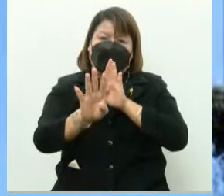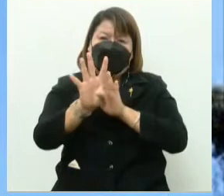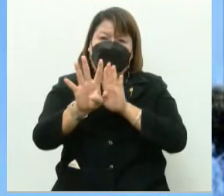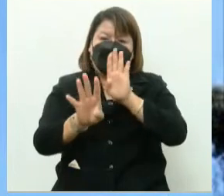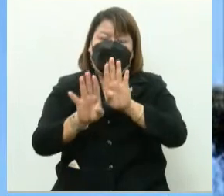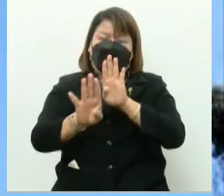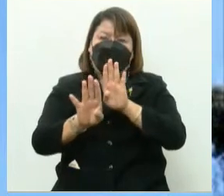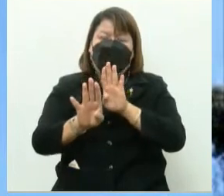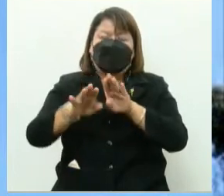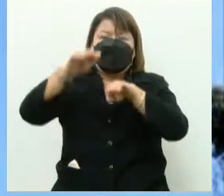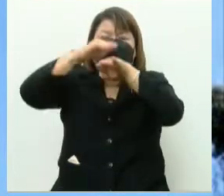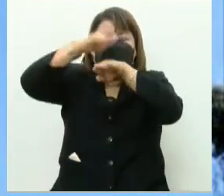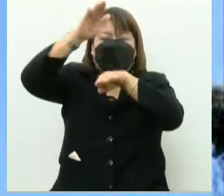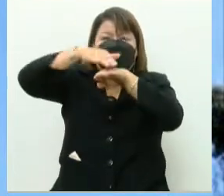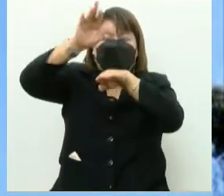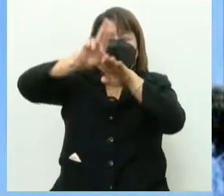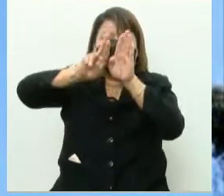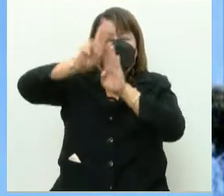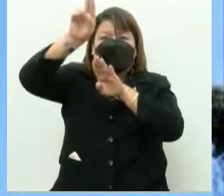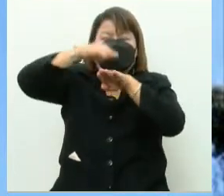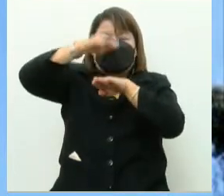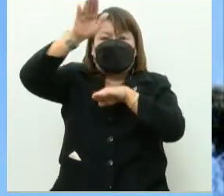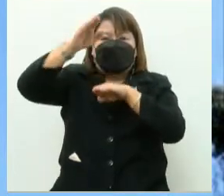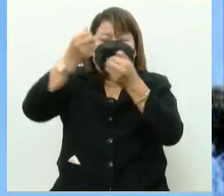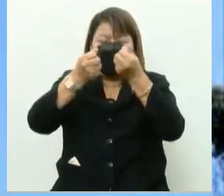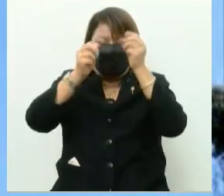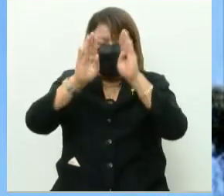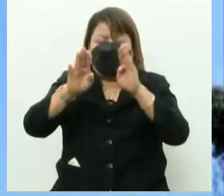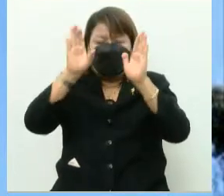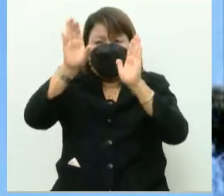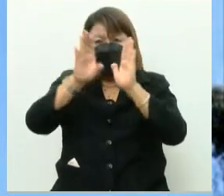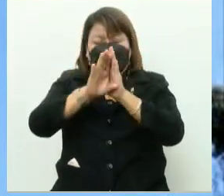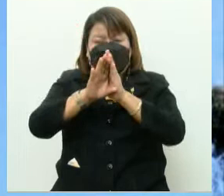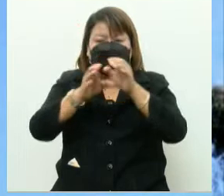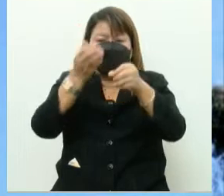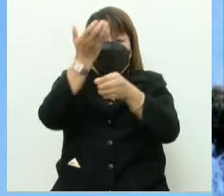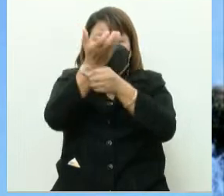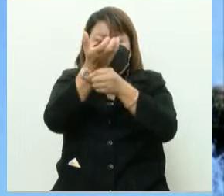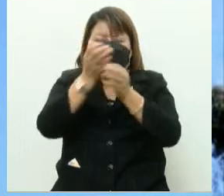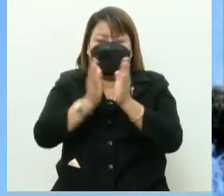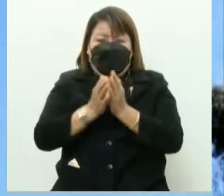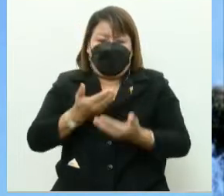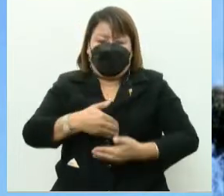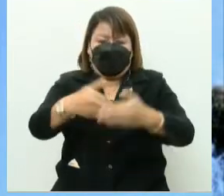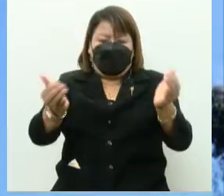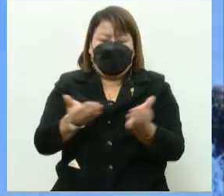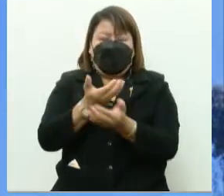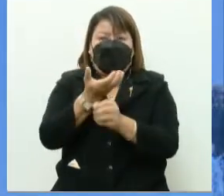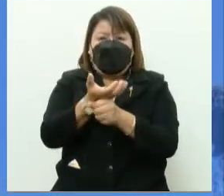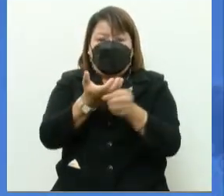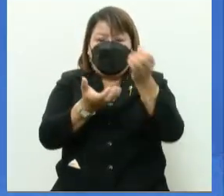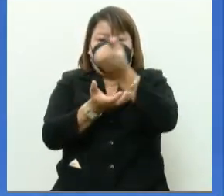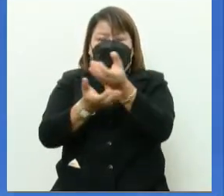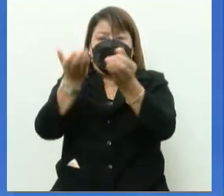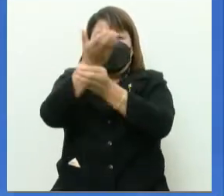ด้านบนขององค์พระบรมธาตุเจดีย์ออกแบบเป็นรูปบาทซ้อนกัน5ใบหมายถึงพระพุทธเจ้า5อง